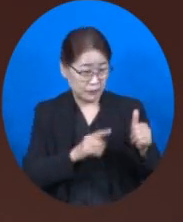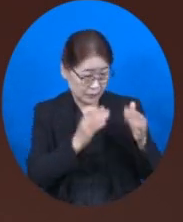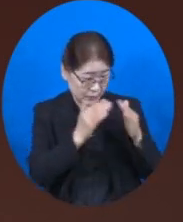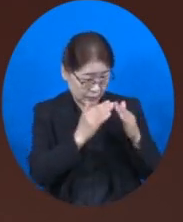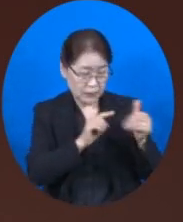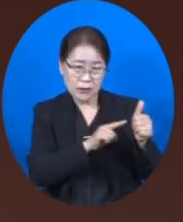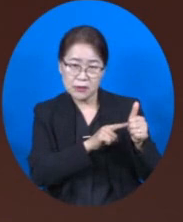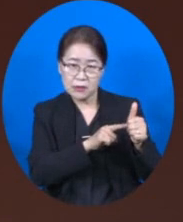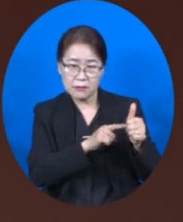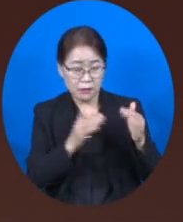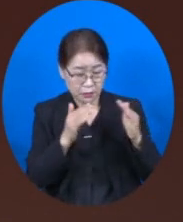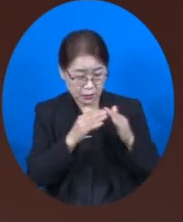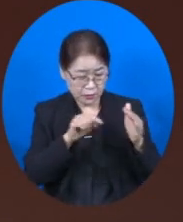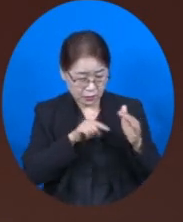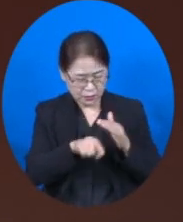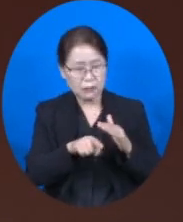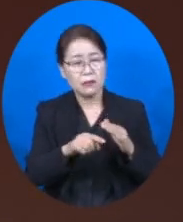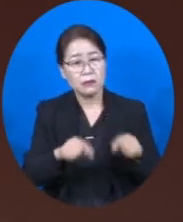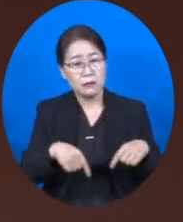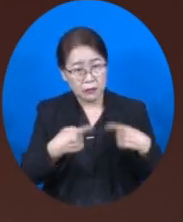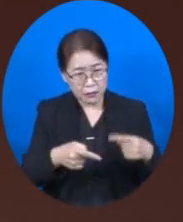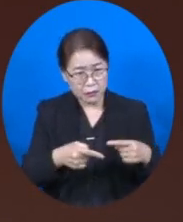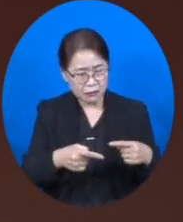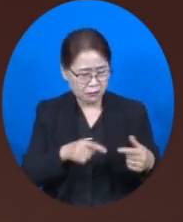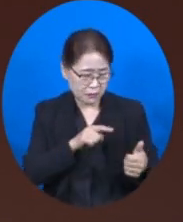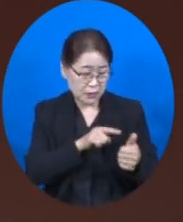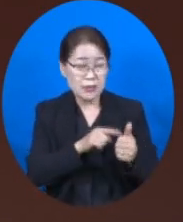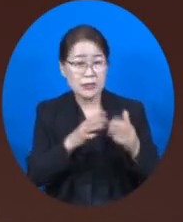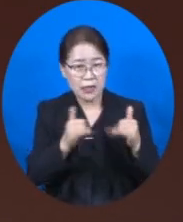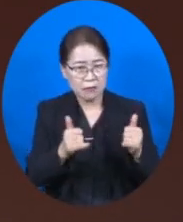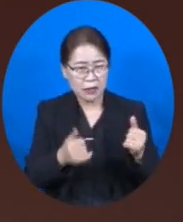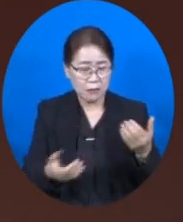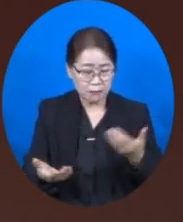삭개오의 집에 들어가서 그와 교제를 나누셨습니다